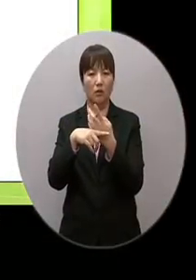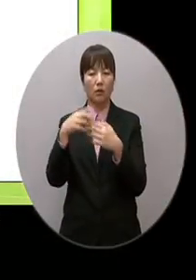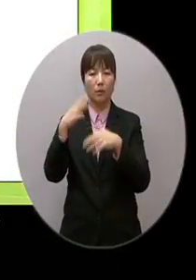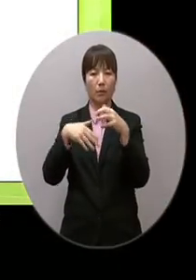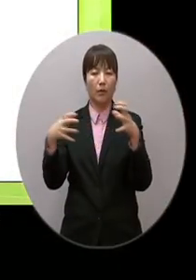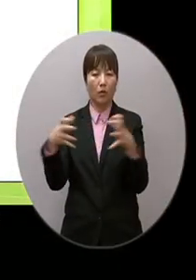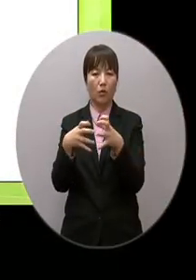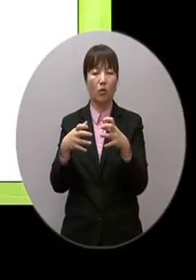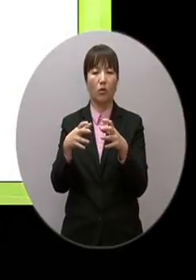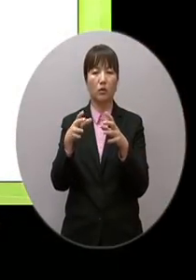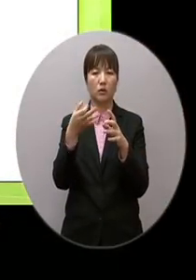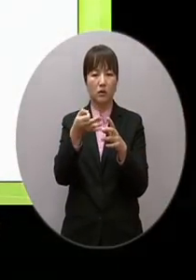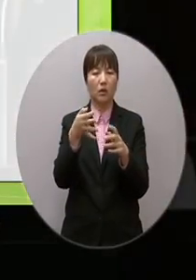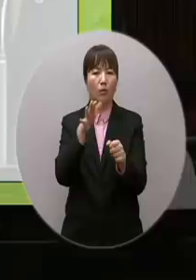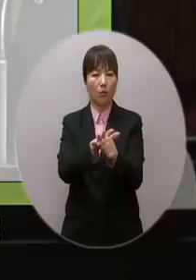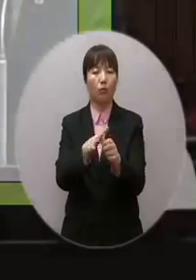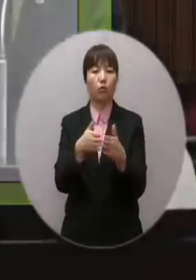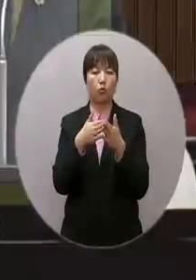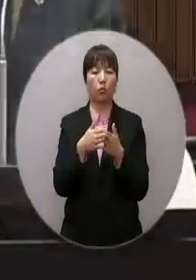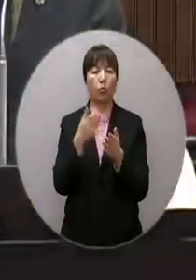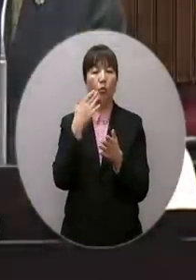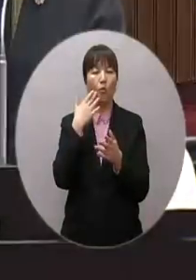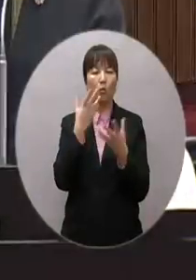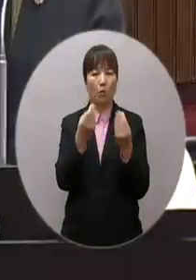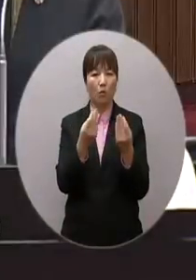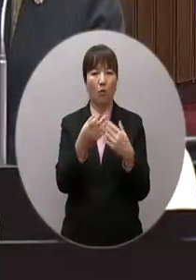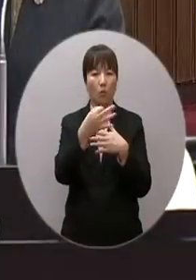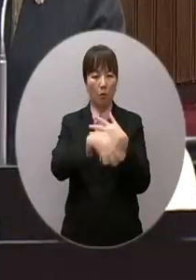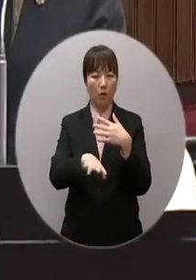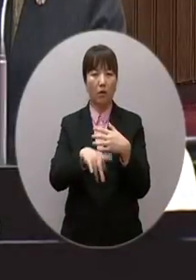分，主管艾瑞克。好，阿纳伯，我是很担